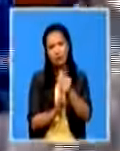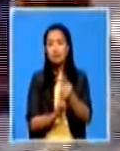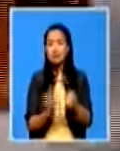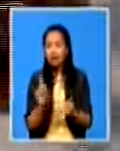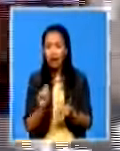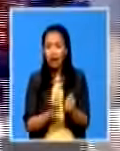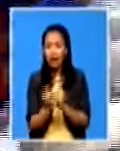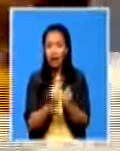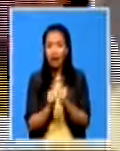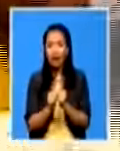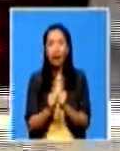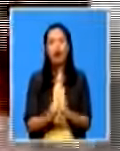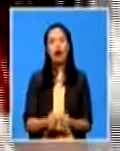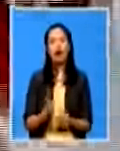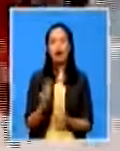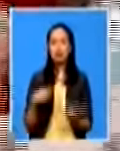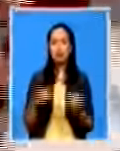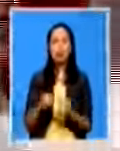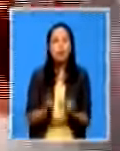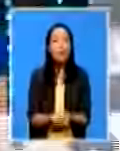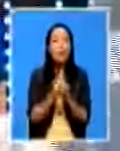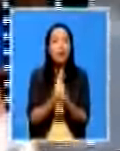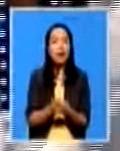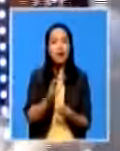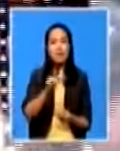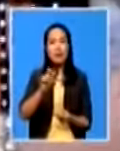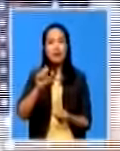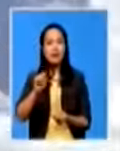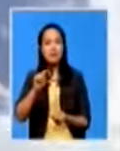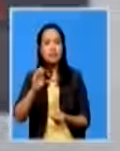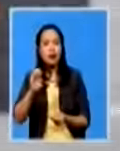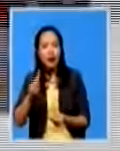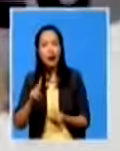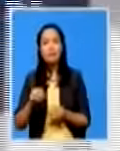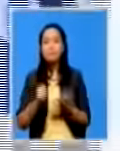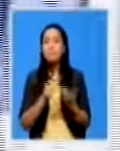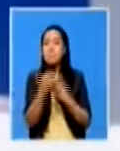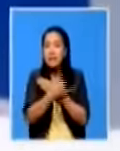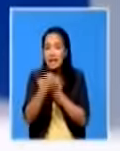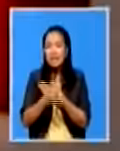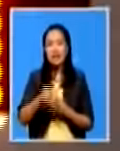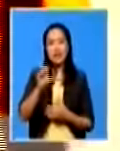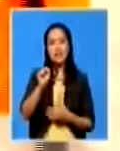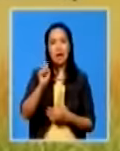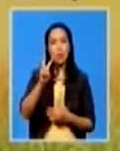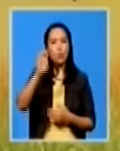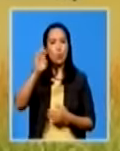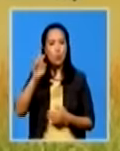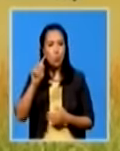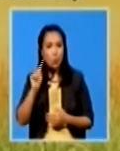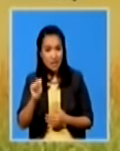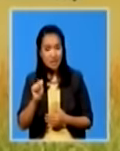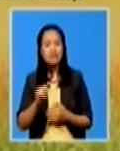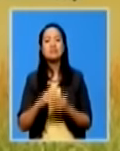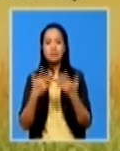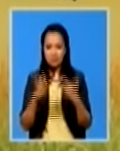การมองเทอร์วอลเลย์บอลมาสเตอร์2016ที่ประเทศสวิตเซอร์แลนด์นะครับนับว่าบรรลุเป้าหมายในการที่เ